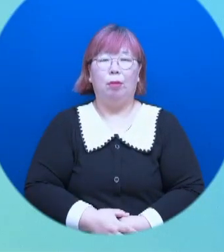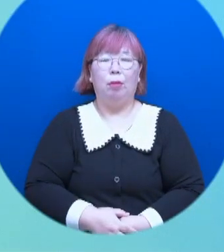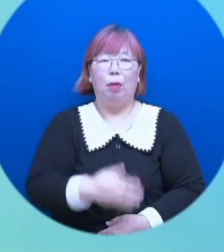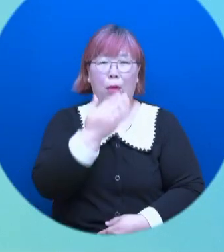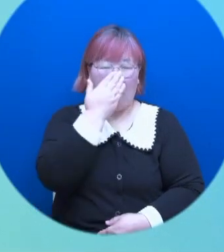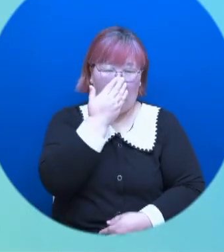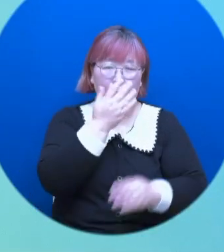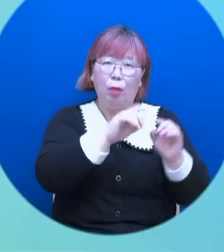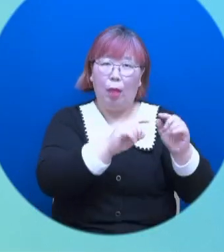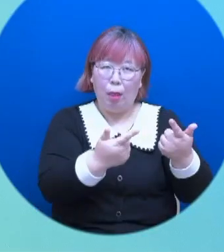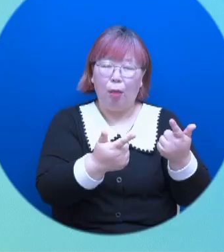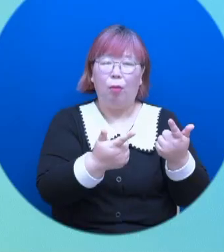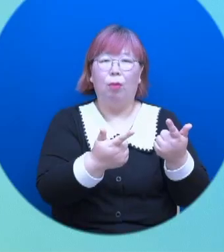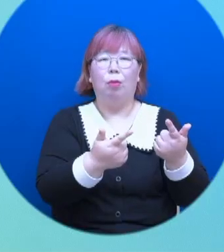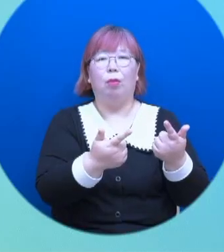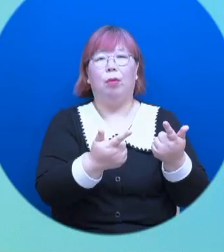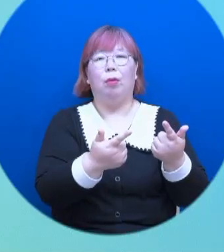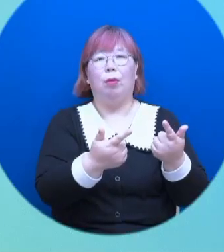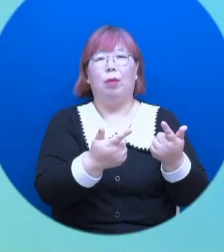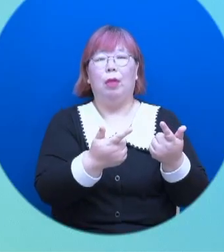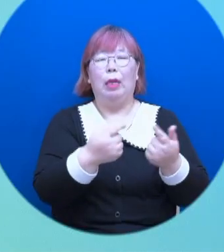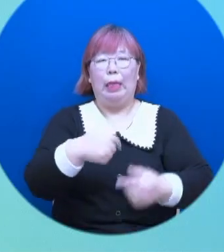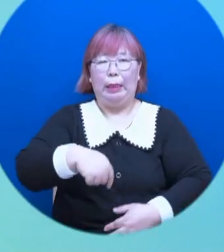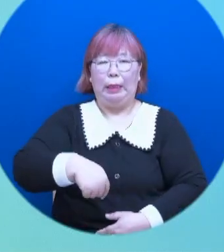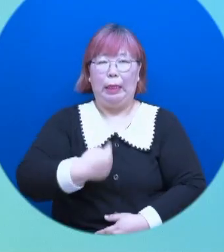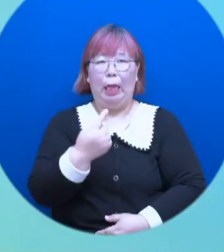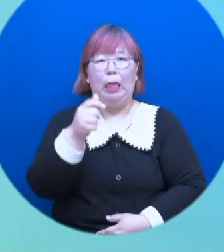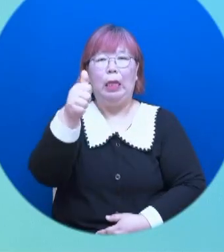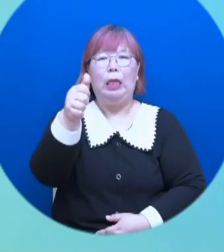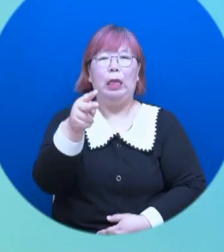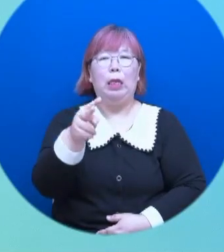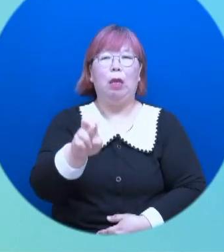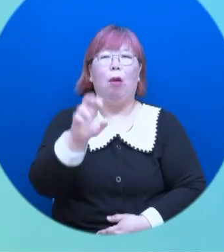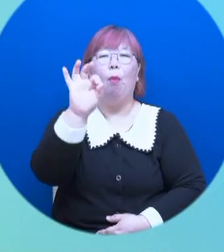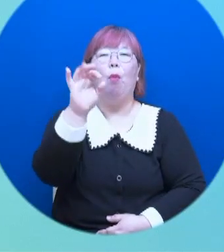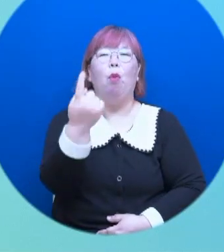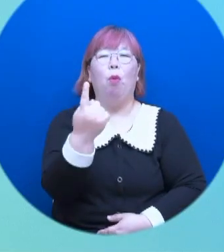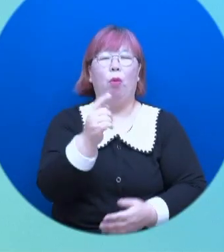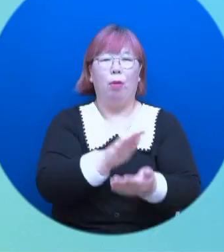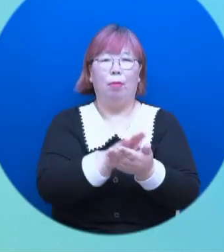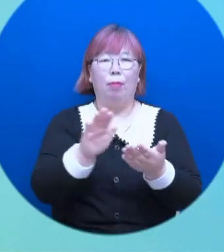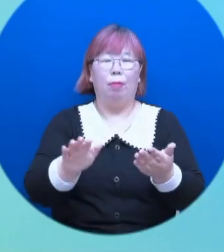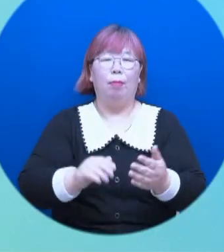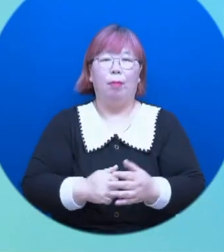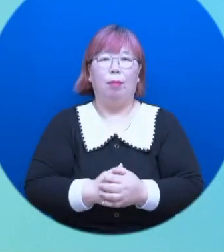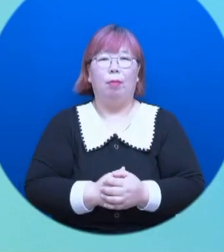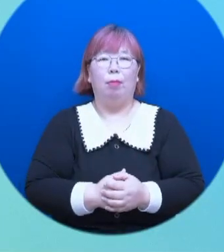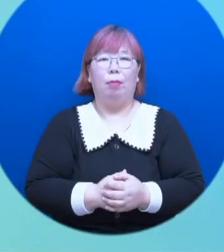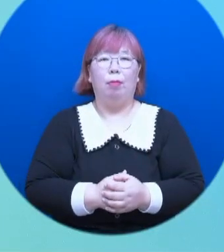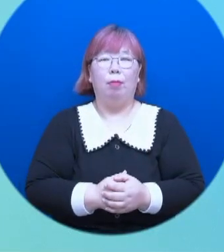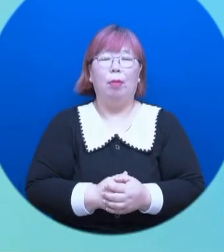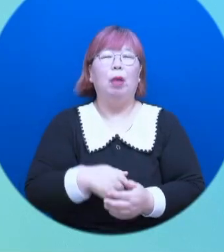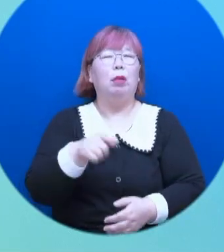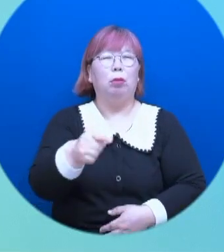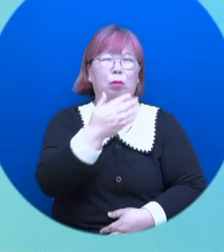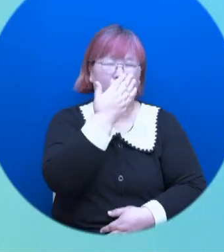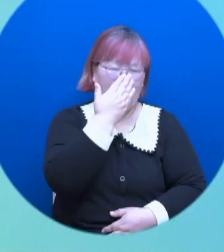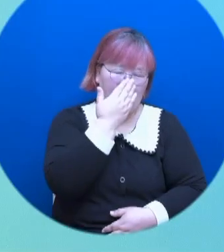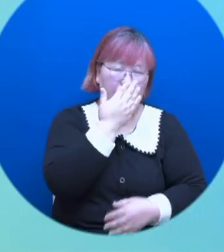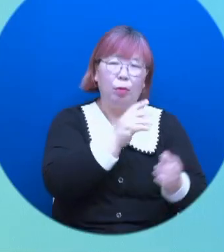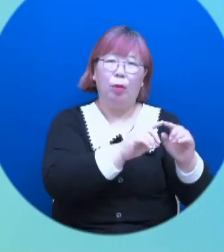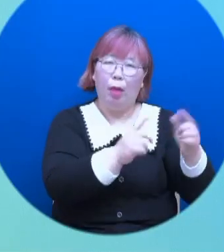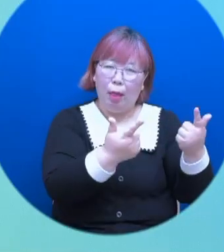겸손이 아니라 자기 혐오입니다. 그건 겸손이